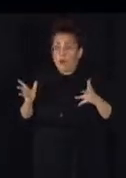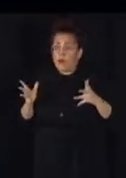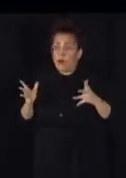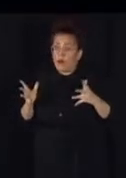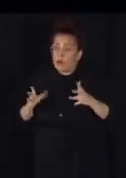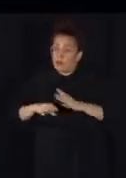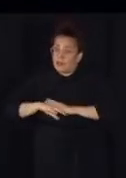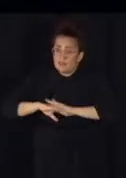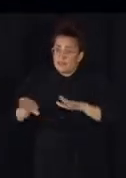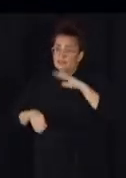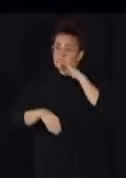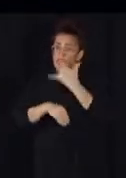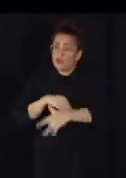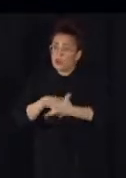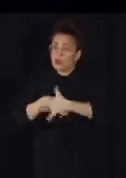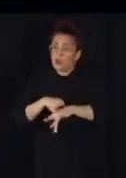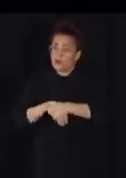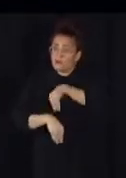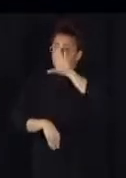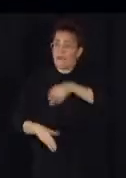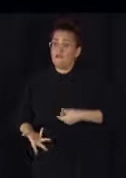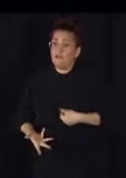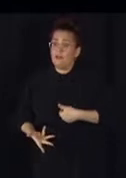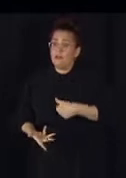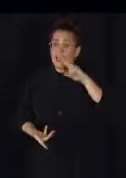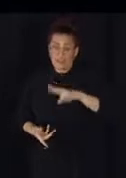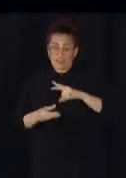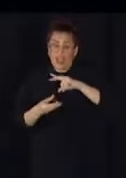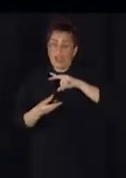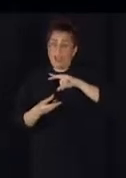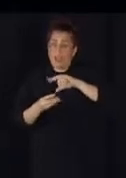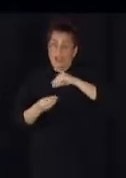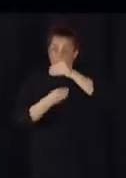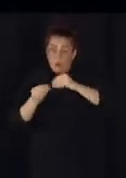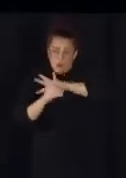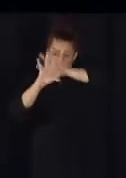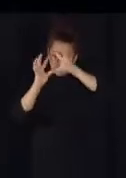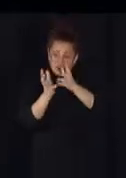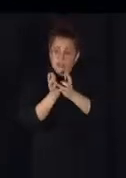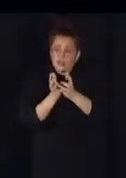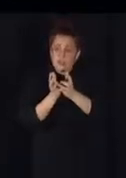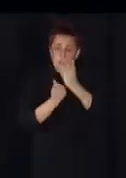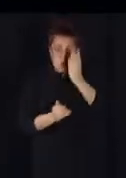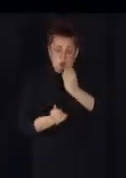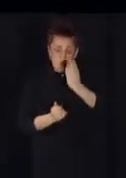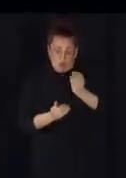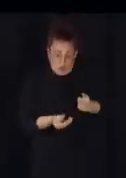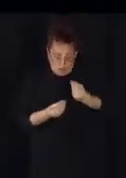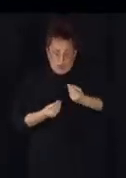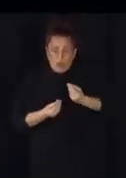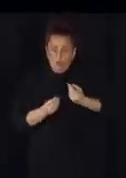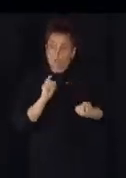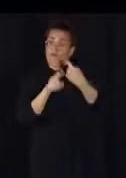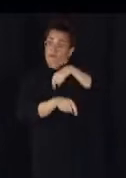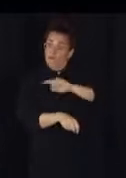avons besoin de la Terre et non l'inverse. La domination de l'homme sur l'homme et de l'homme sur la